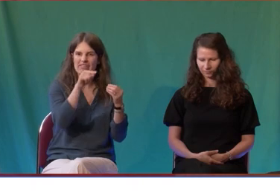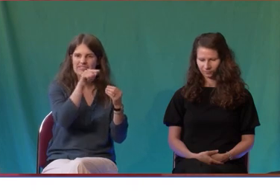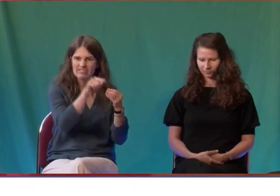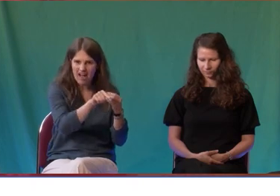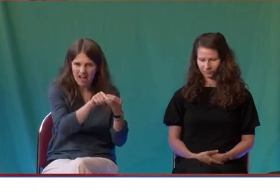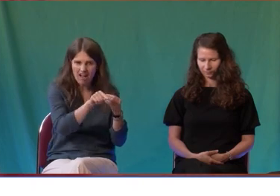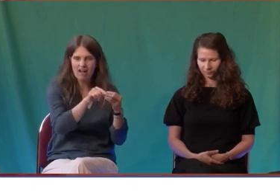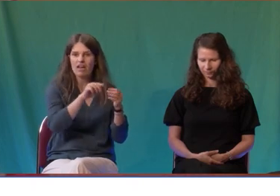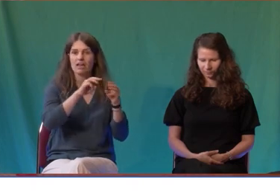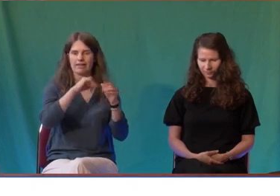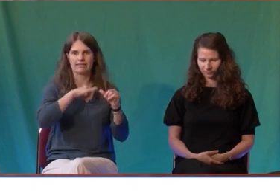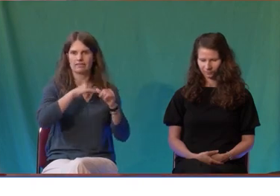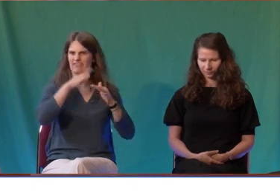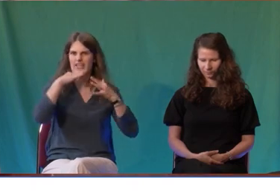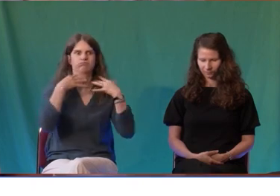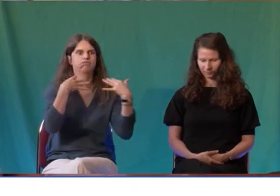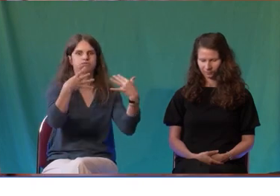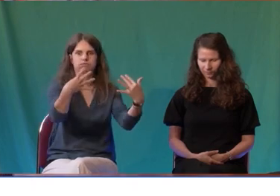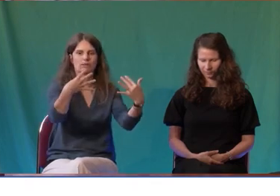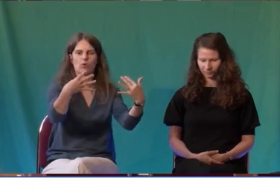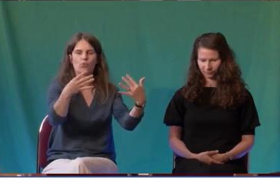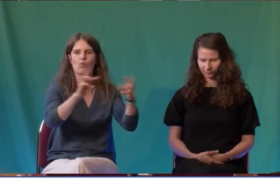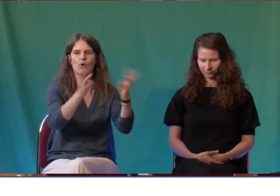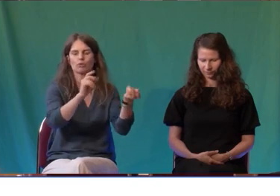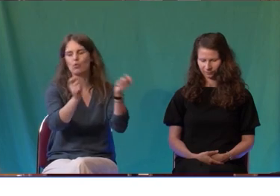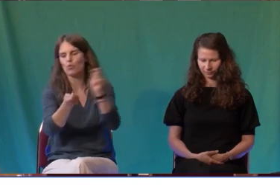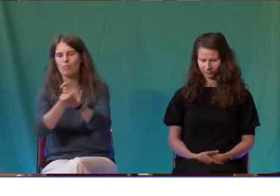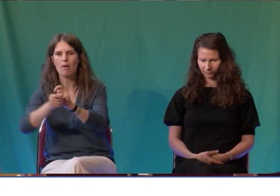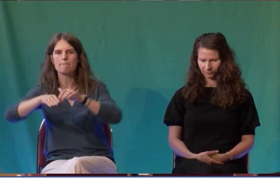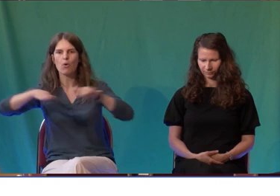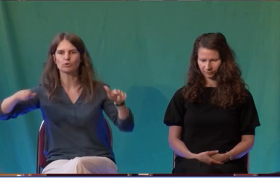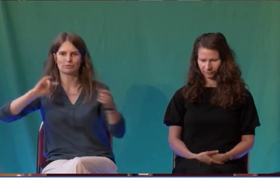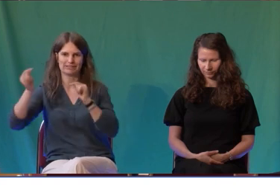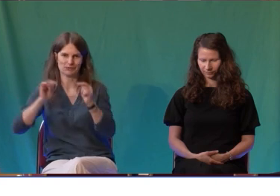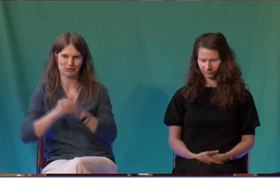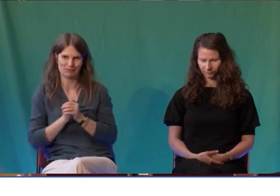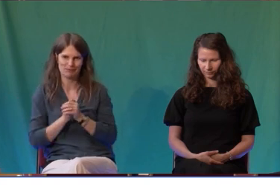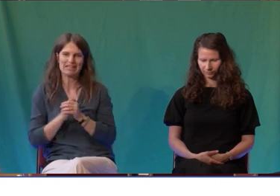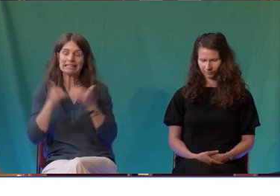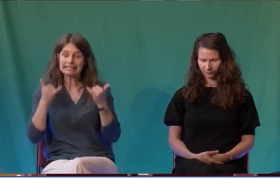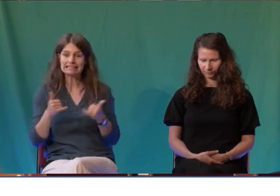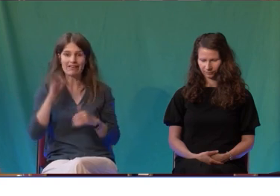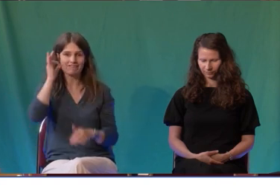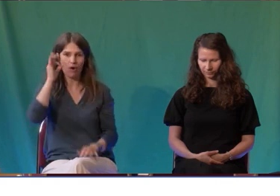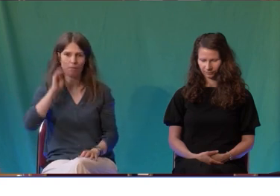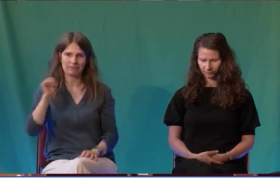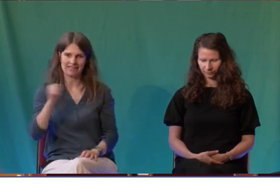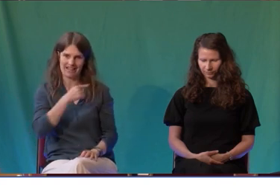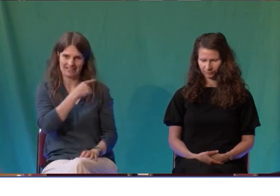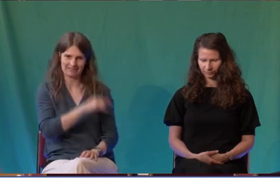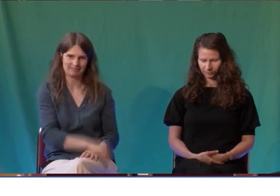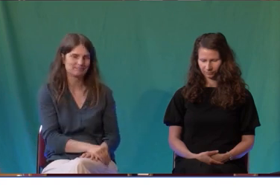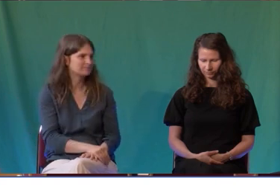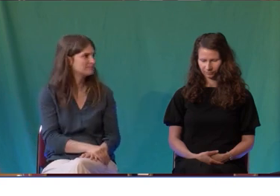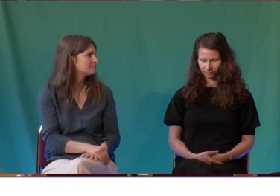eine kleine podiumsdiskussionsdiskussion gemacht und die wird jetzt Frau Michel zusammenfassen ach